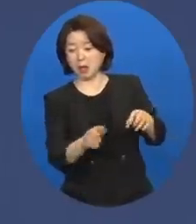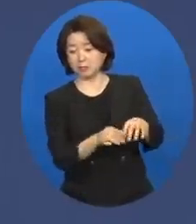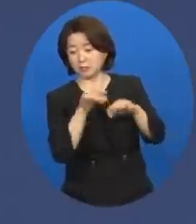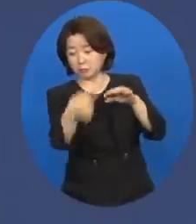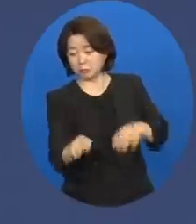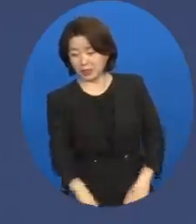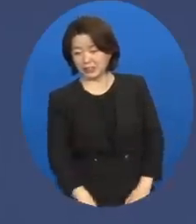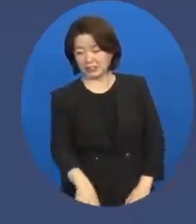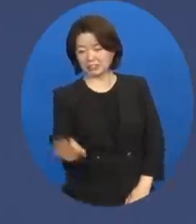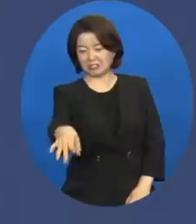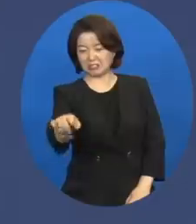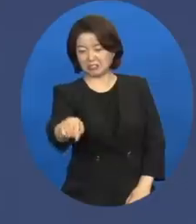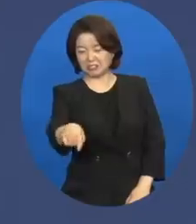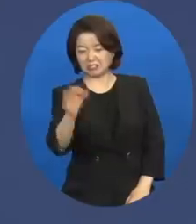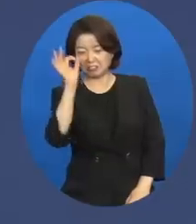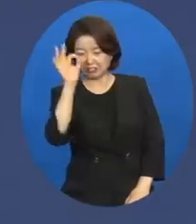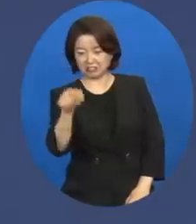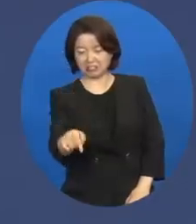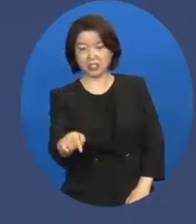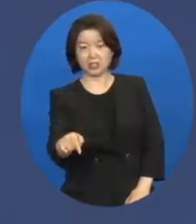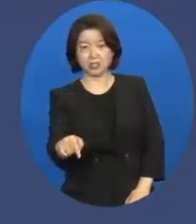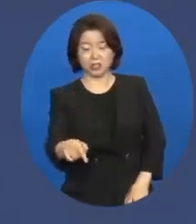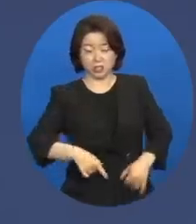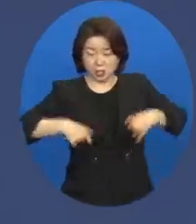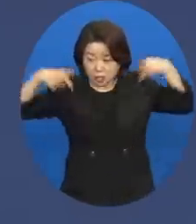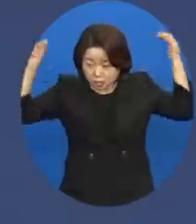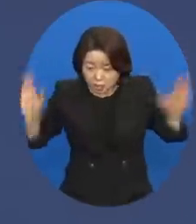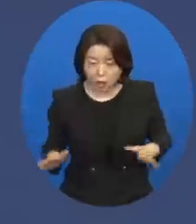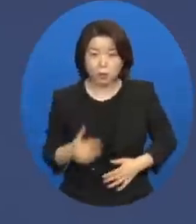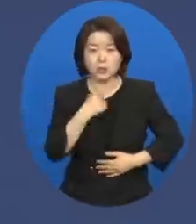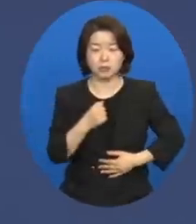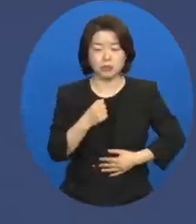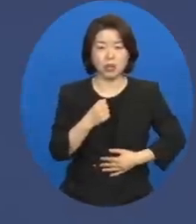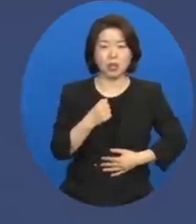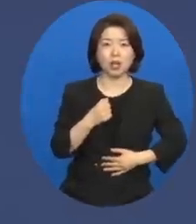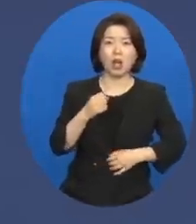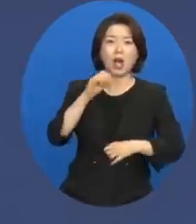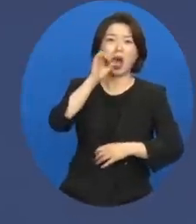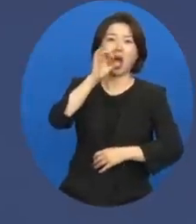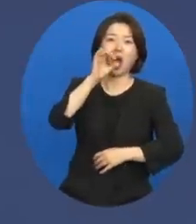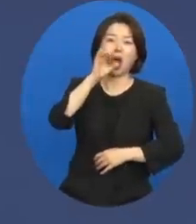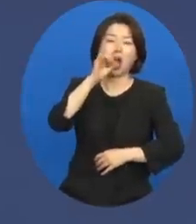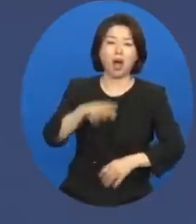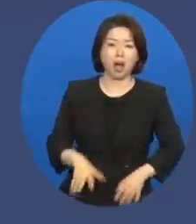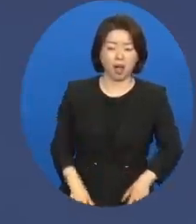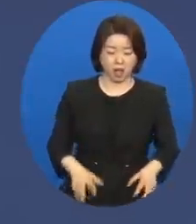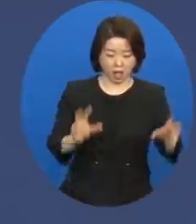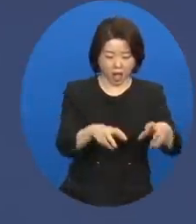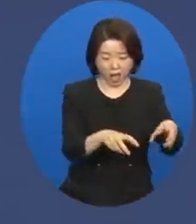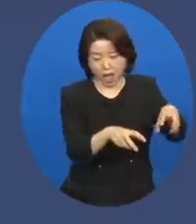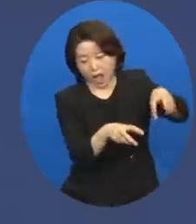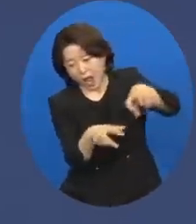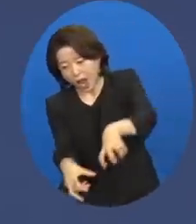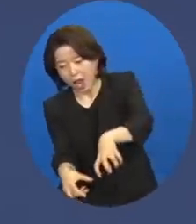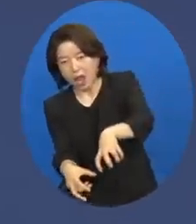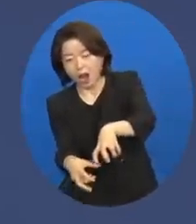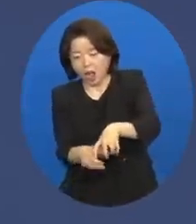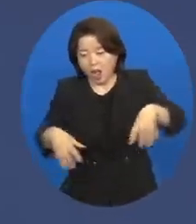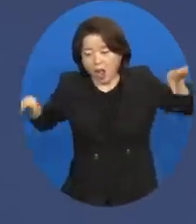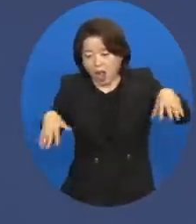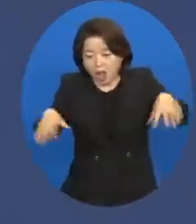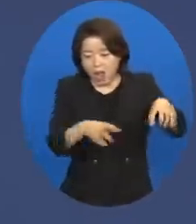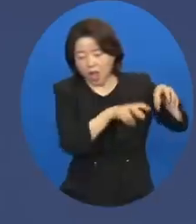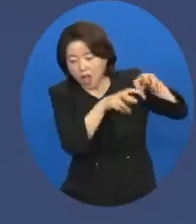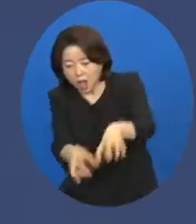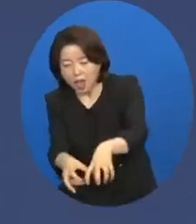폭포가 아무것도 아닌 거기서 날아오르려는데 날아오르지 못하고 그냥 그대로 얼음 덩어리와 함께 꼼짝